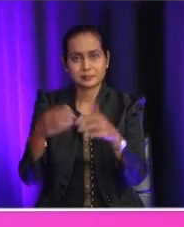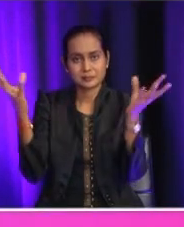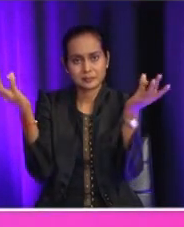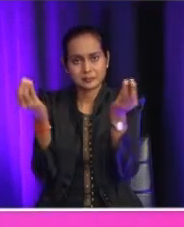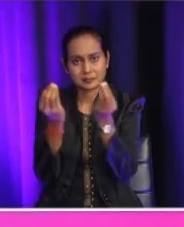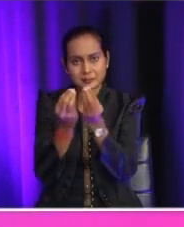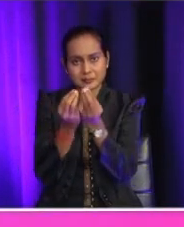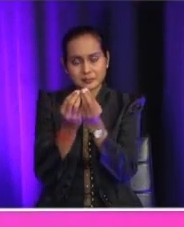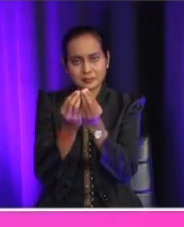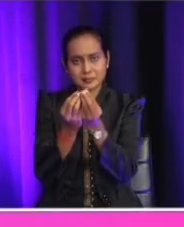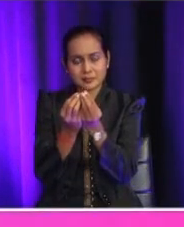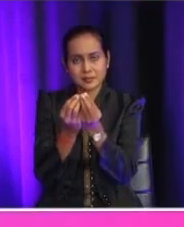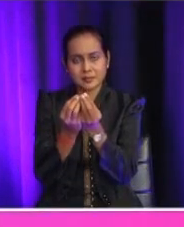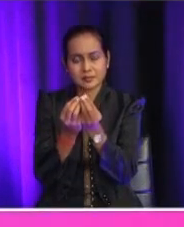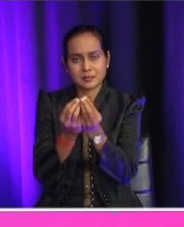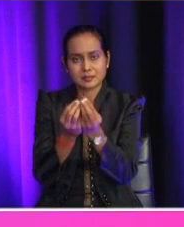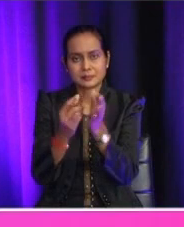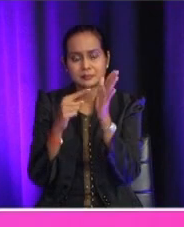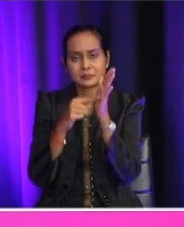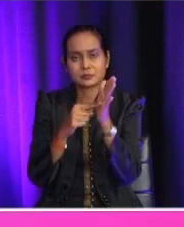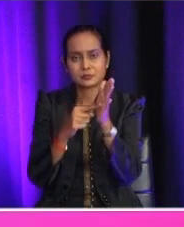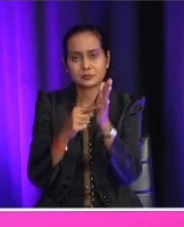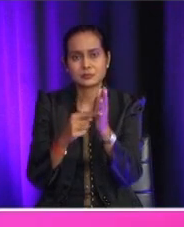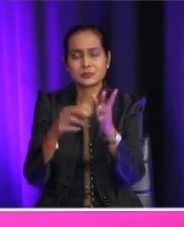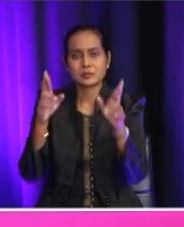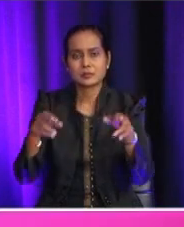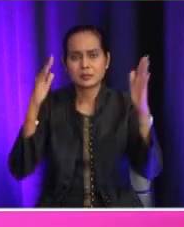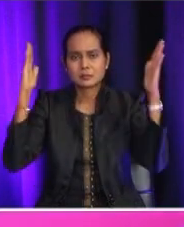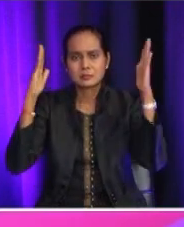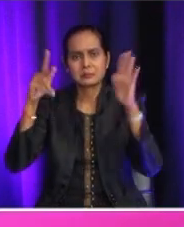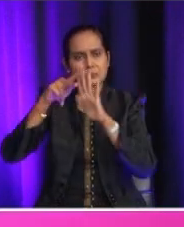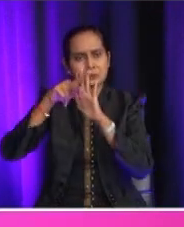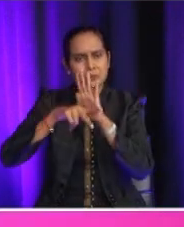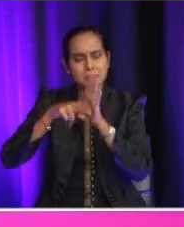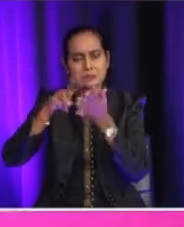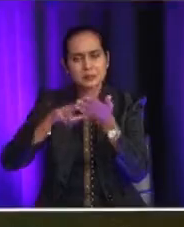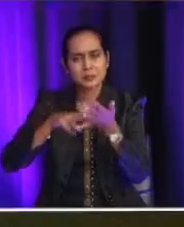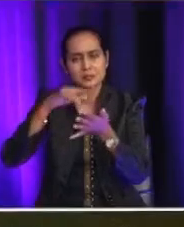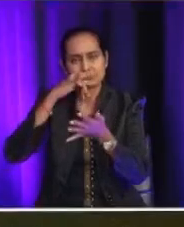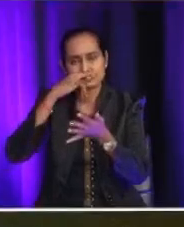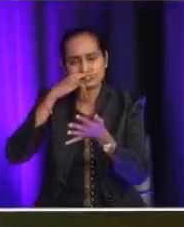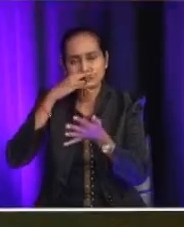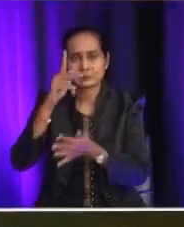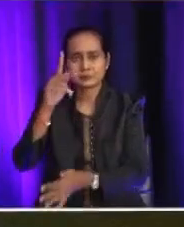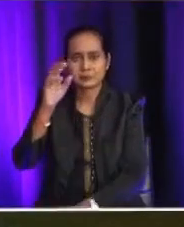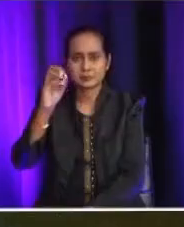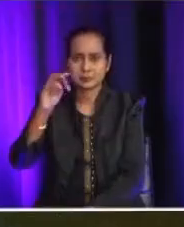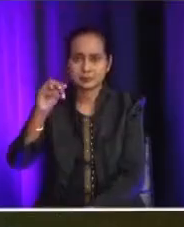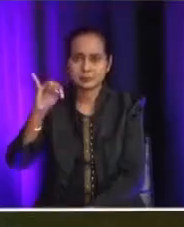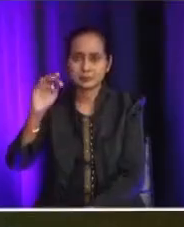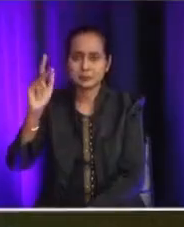kurang membaca komik, iaitu sebanyak 19.9% sahaja. Ya, betul ya.